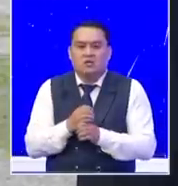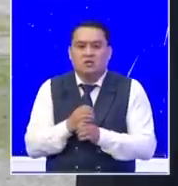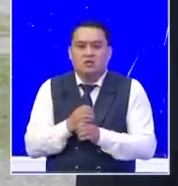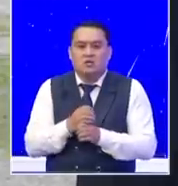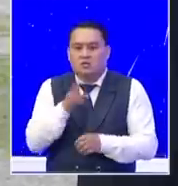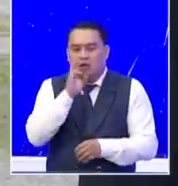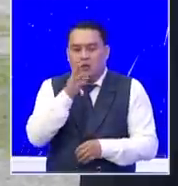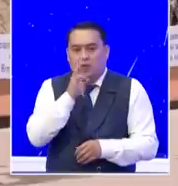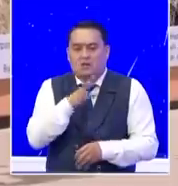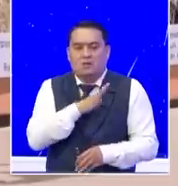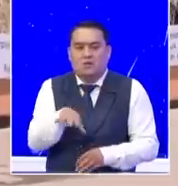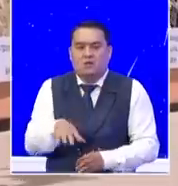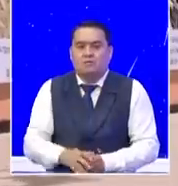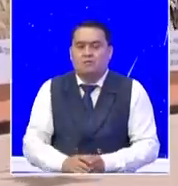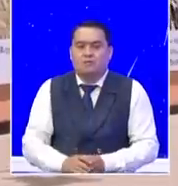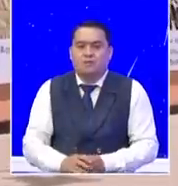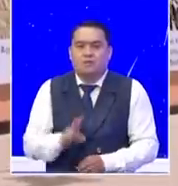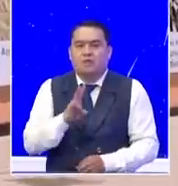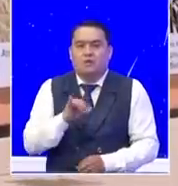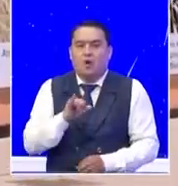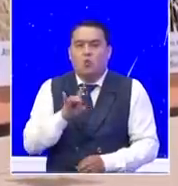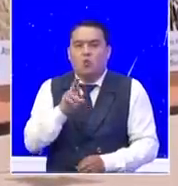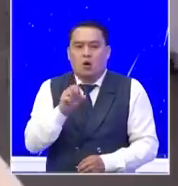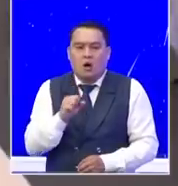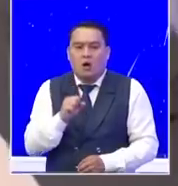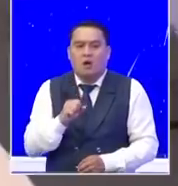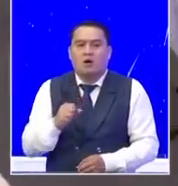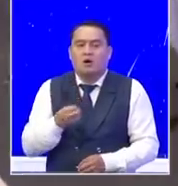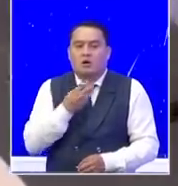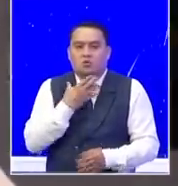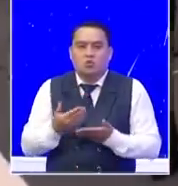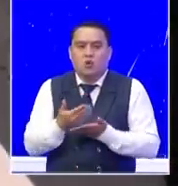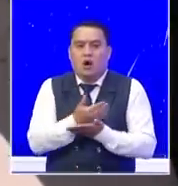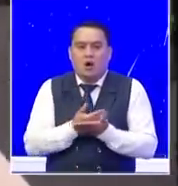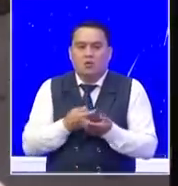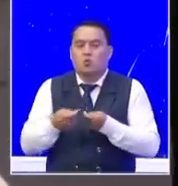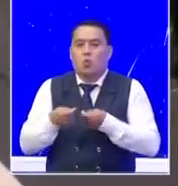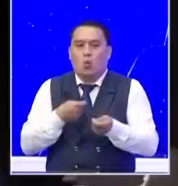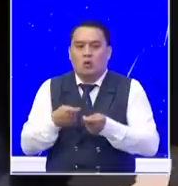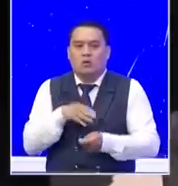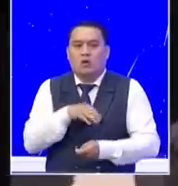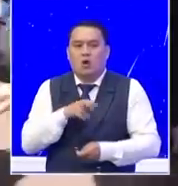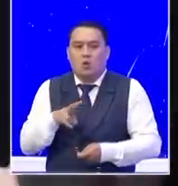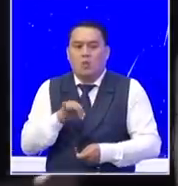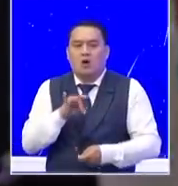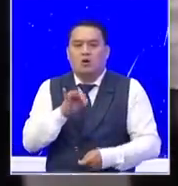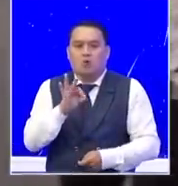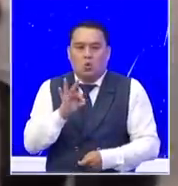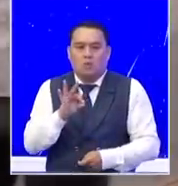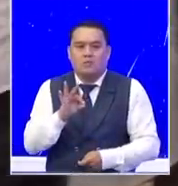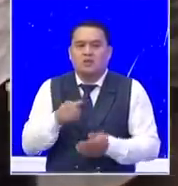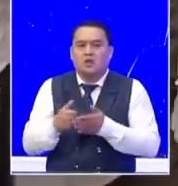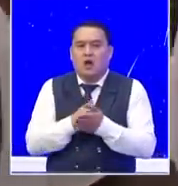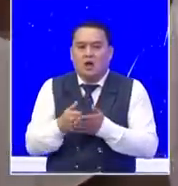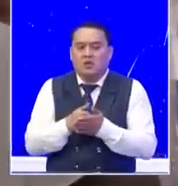по заработной плате не было. Наука – залог хорошего урожая. Такого девиза придерживаются руководители ТОО «Байсерке Агро». Для